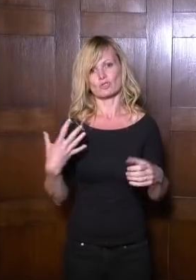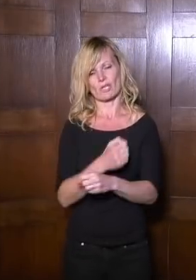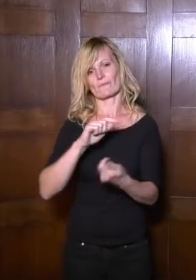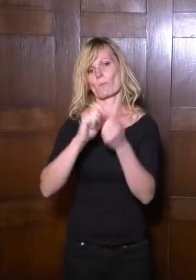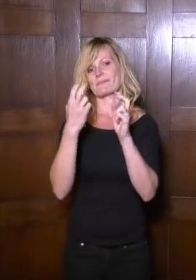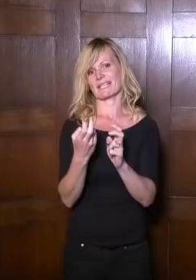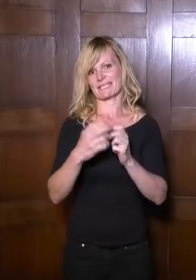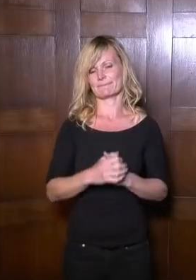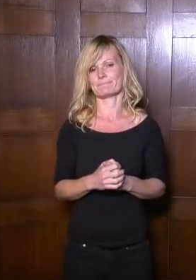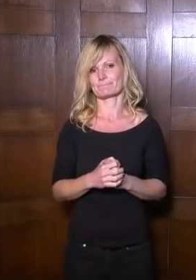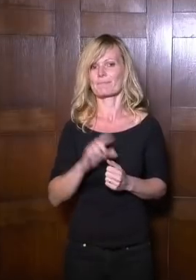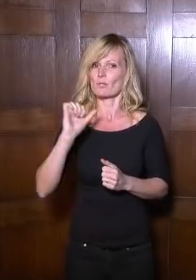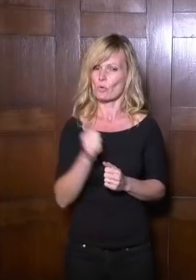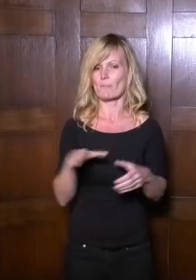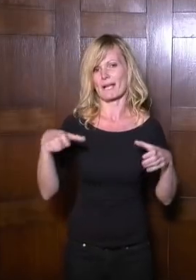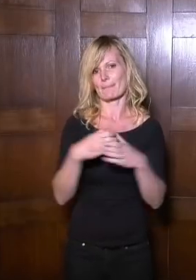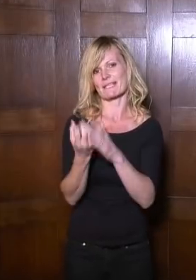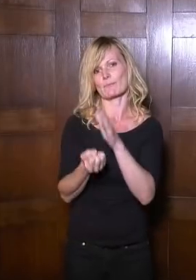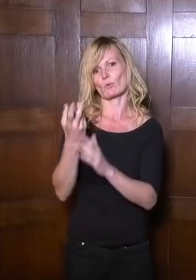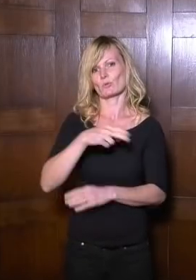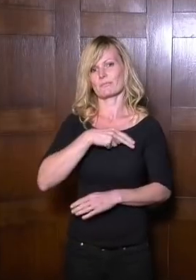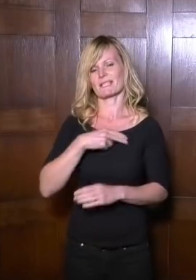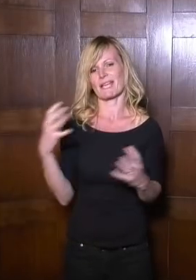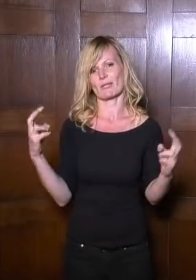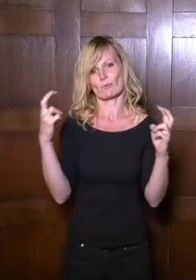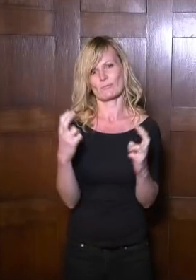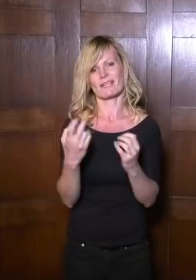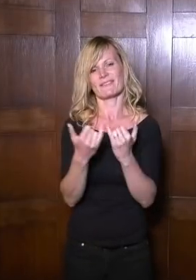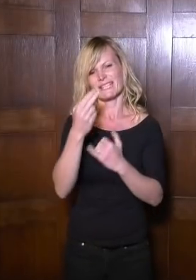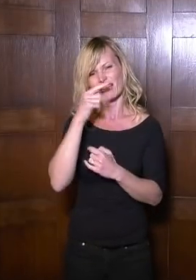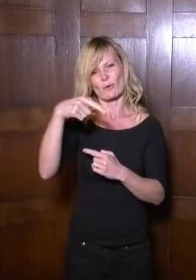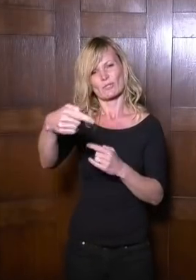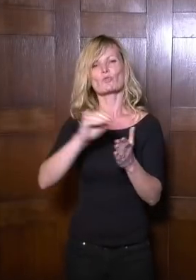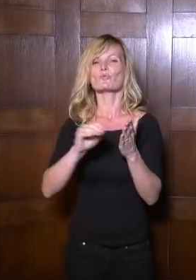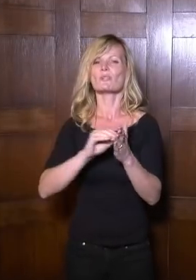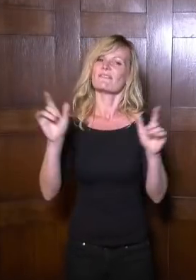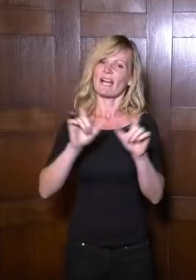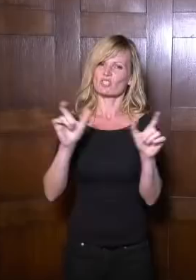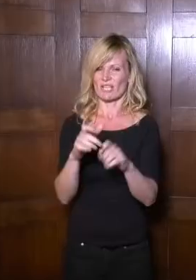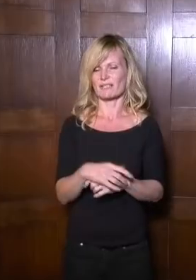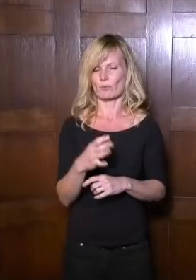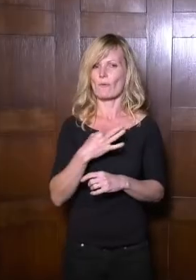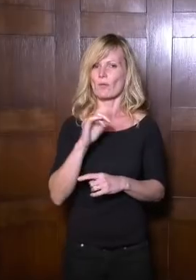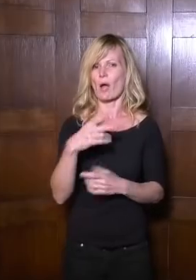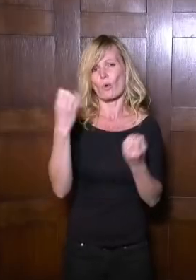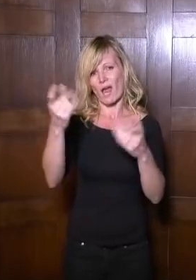Wir werden uns auch nochmal gemeinsam mit dem Kultusministerium Gedanken machen zu Schulveranstaltungen. Also mir ist das schon auch klar, ob das ein Zuckertütenfest ist oder ob